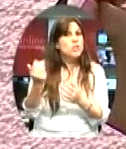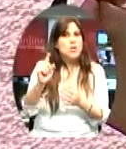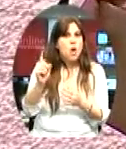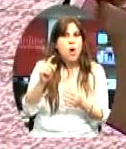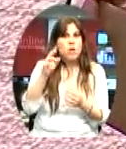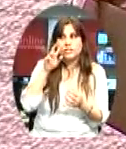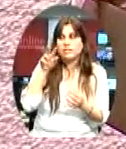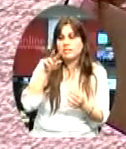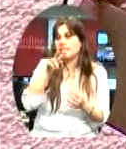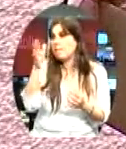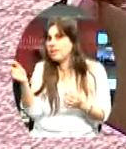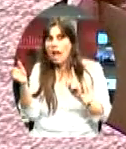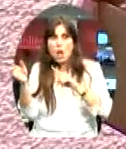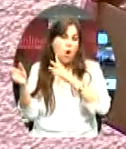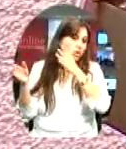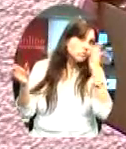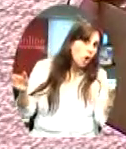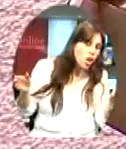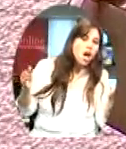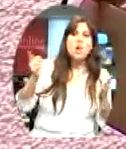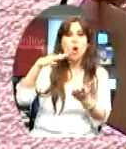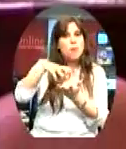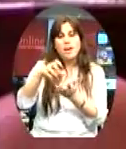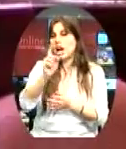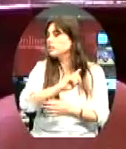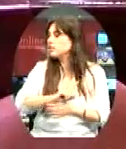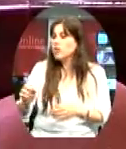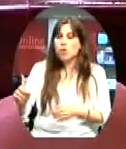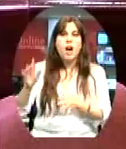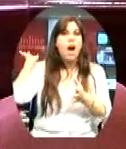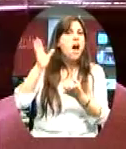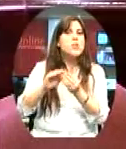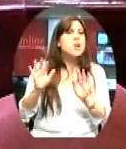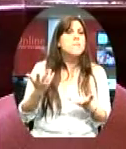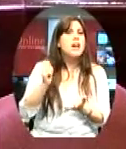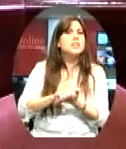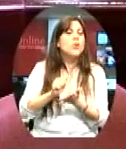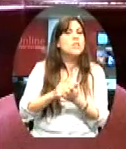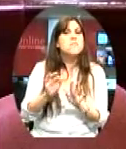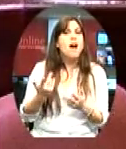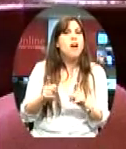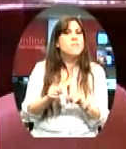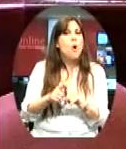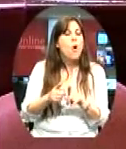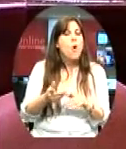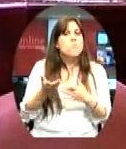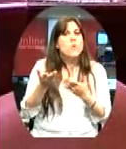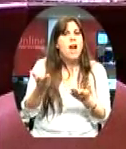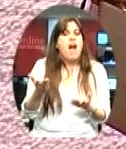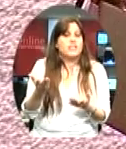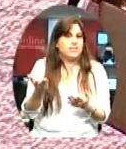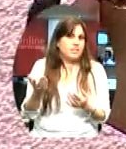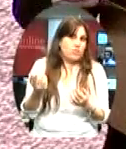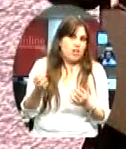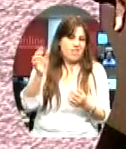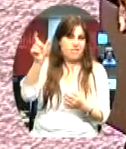איננו פוזל שמאלה, איננו דורך במרכז. כל מהותו היא פולחן האישיות של המנהיג. במקום